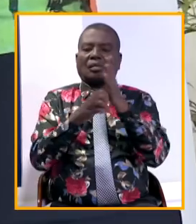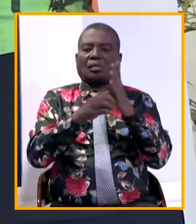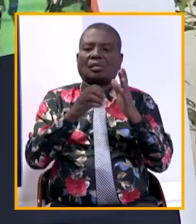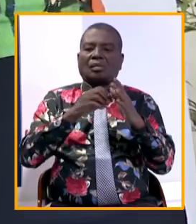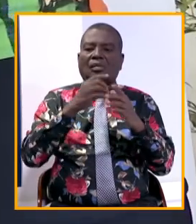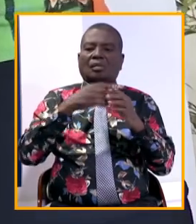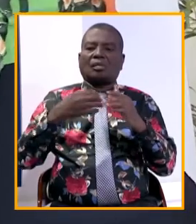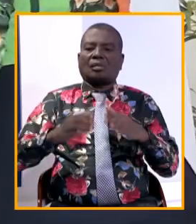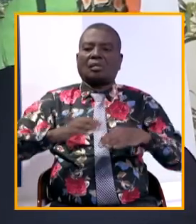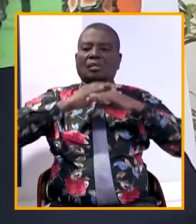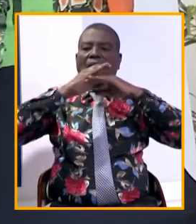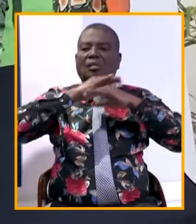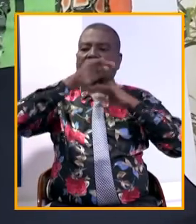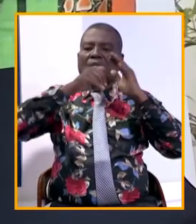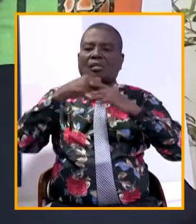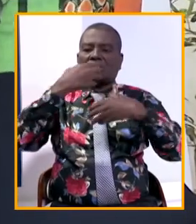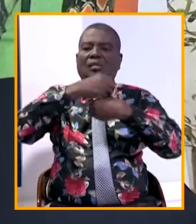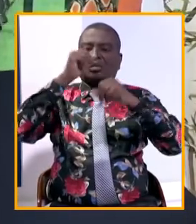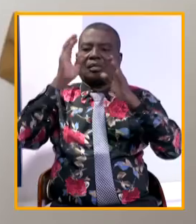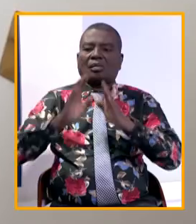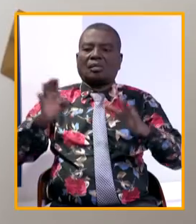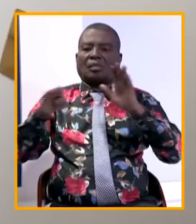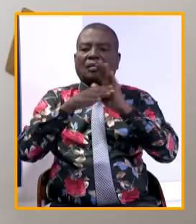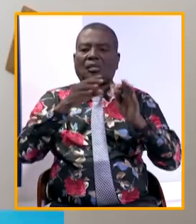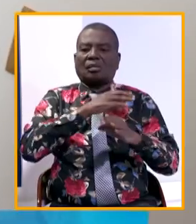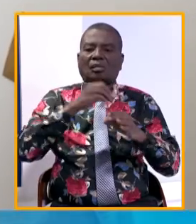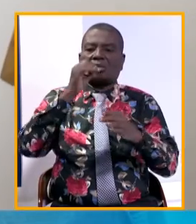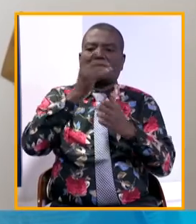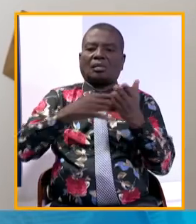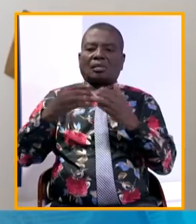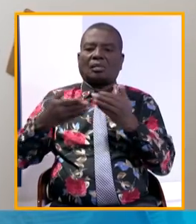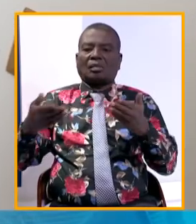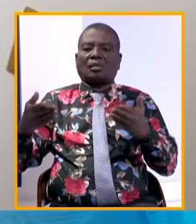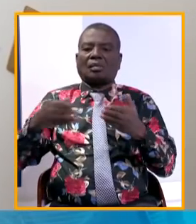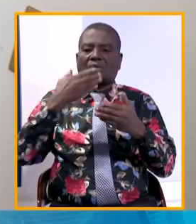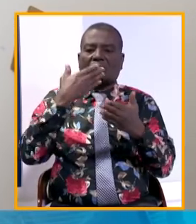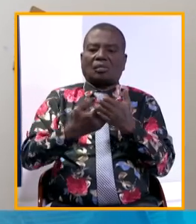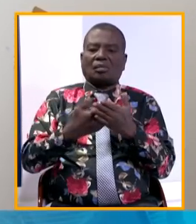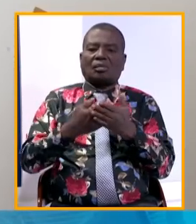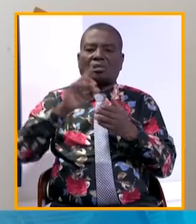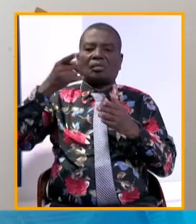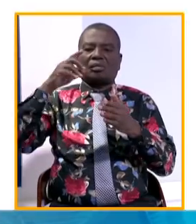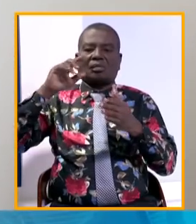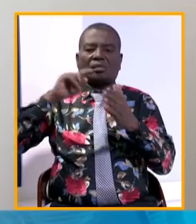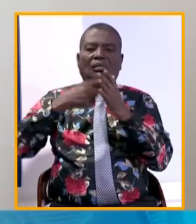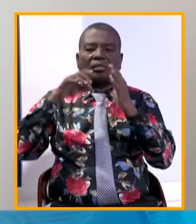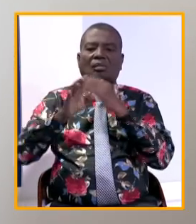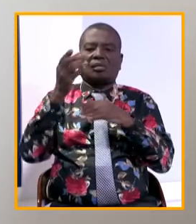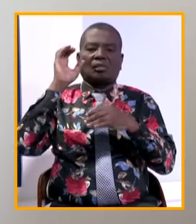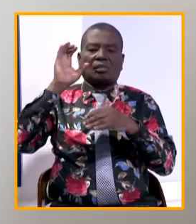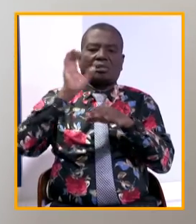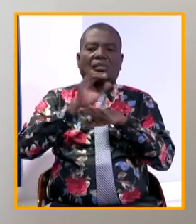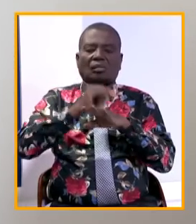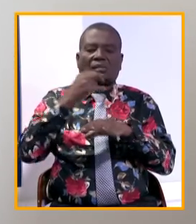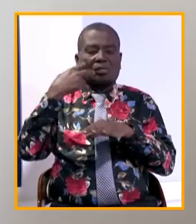de quoi satisfaire ces créateurs de mode ivoiriens. C'est quelque chose de vraiment fantastique parce que c'est la première fois en Côte d'Ivoire. Vous voyez,